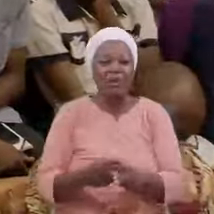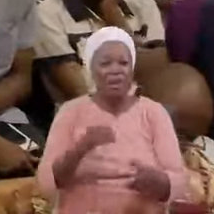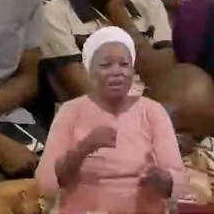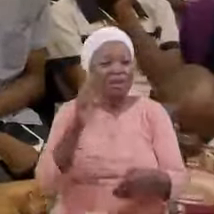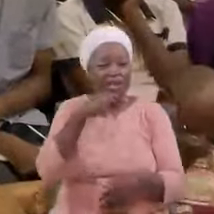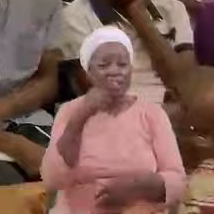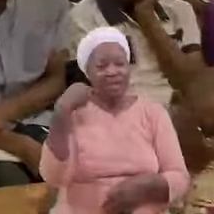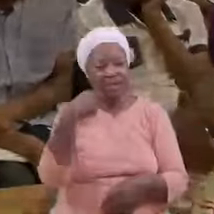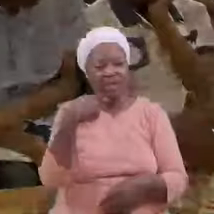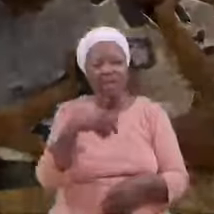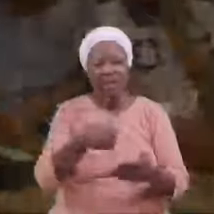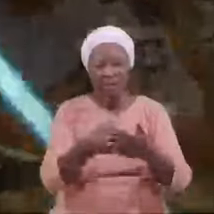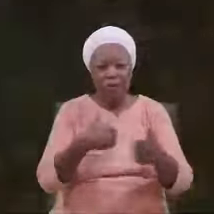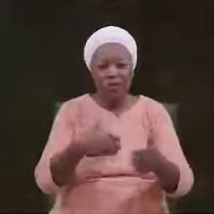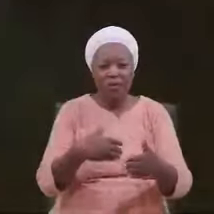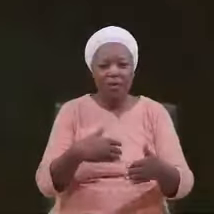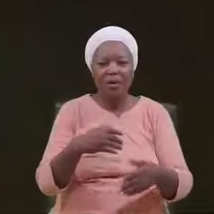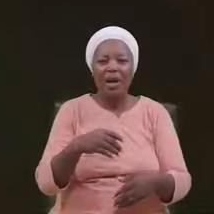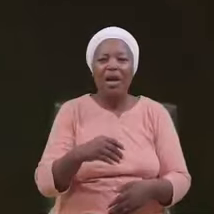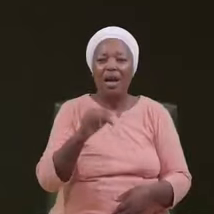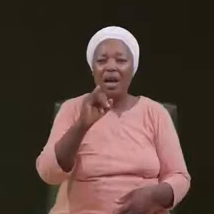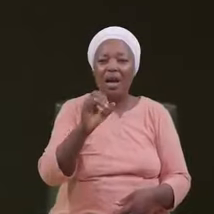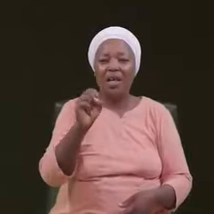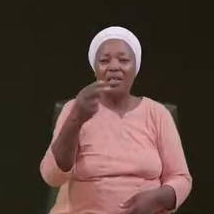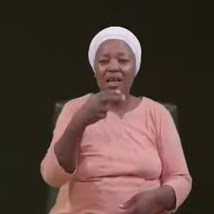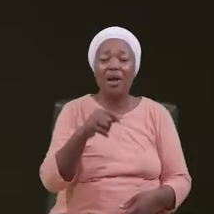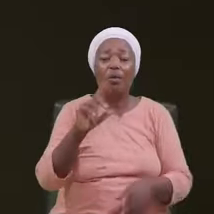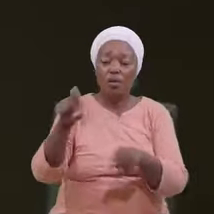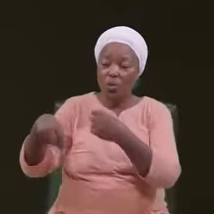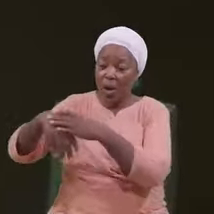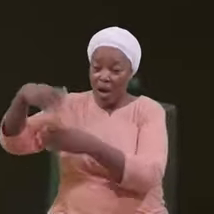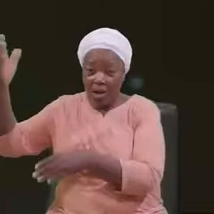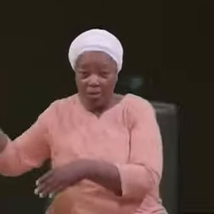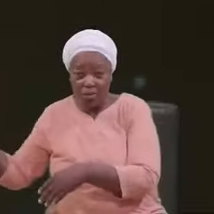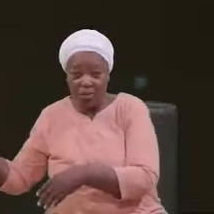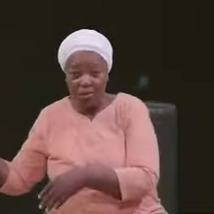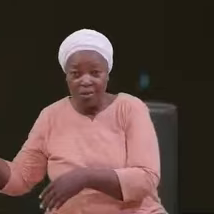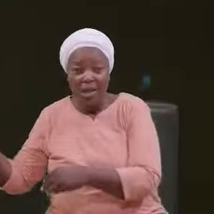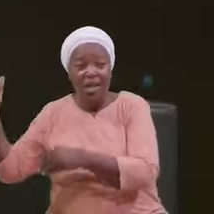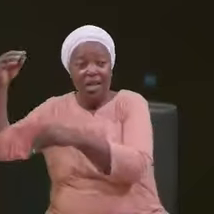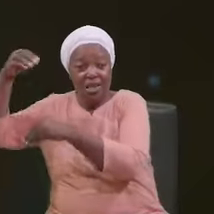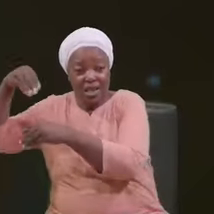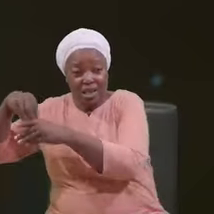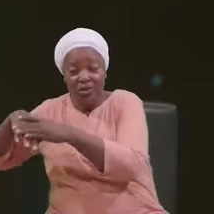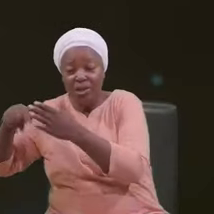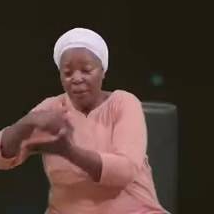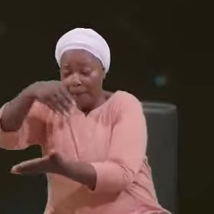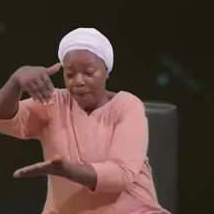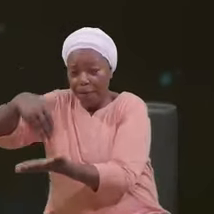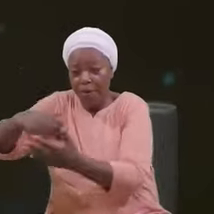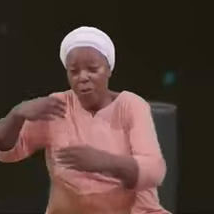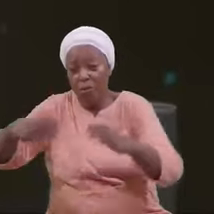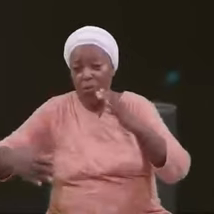Ézéchiel qui était sorti n'était pas encore dans la cour du milieu lorsque